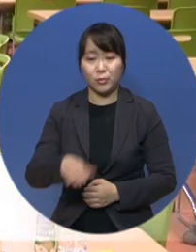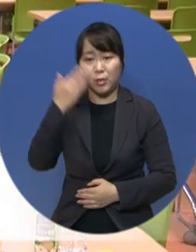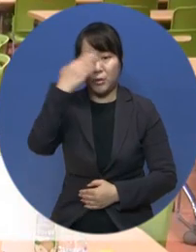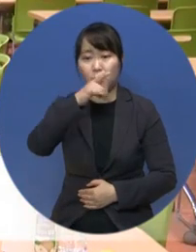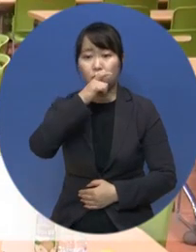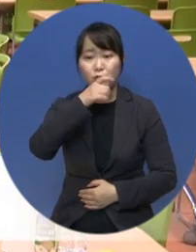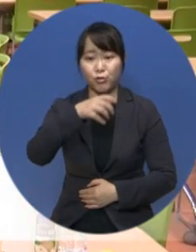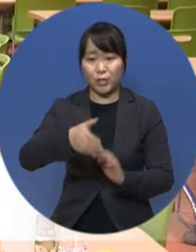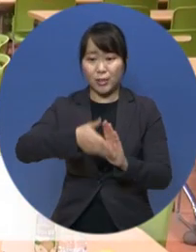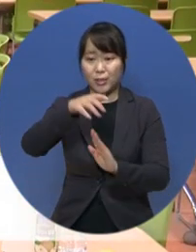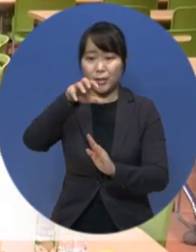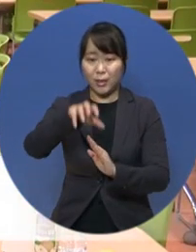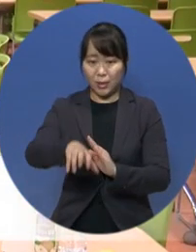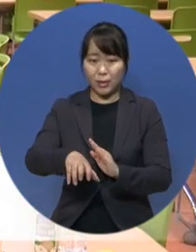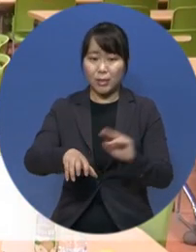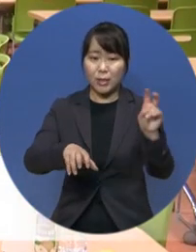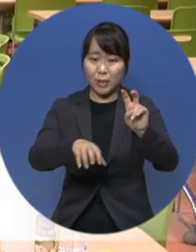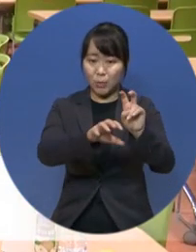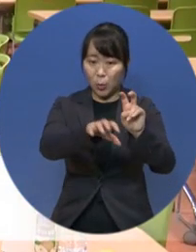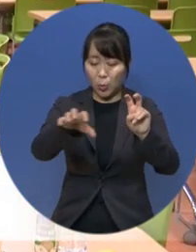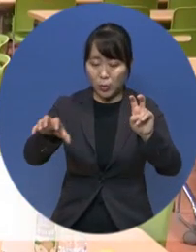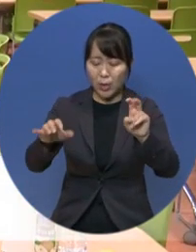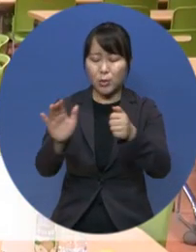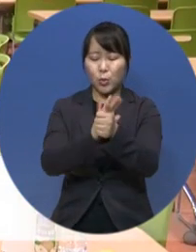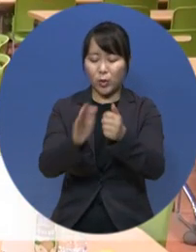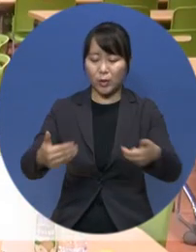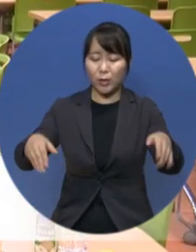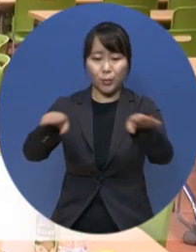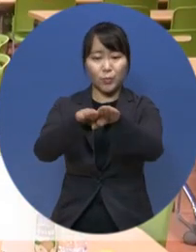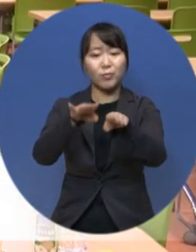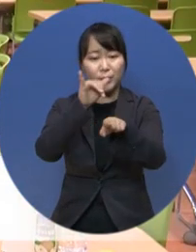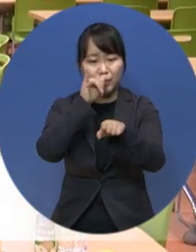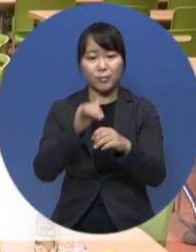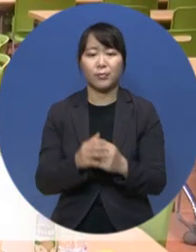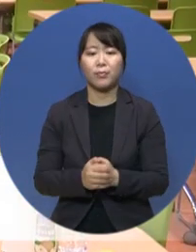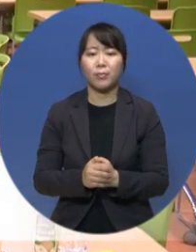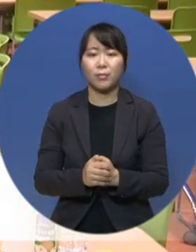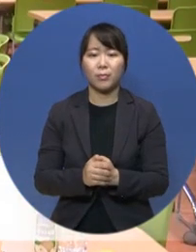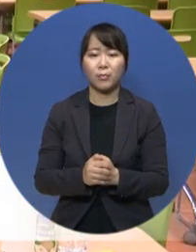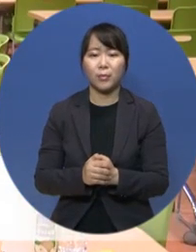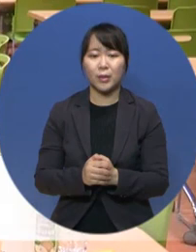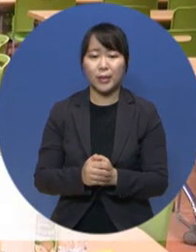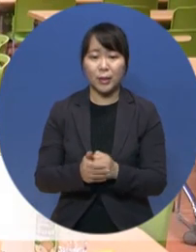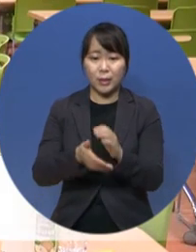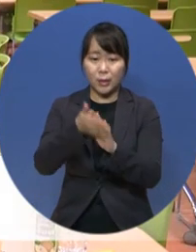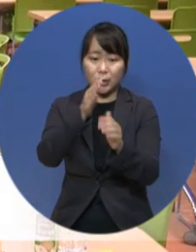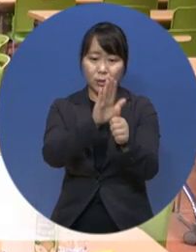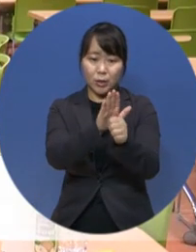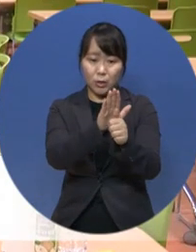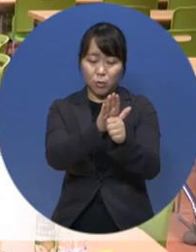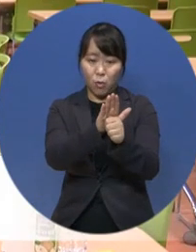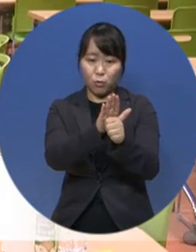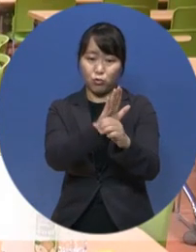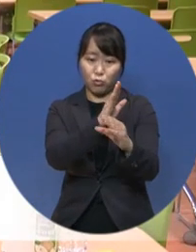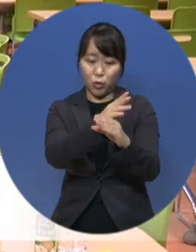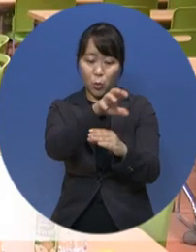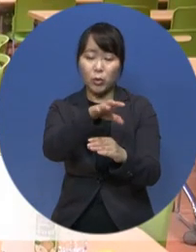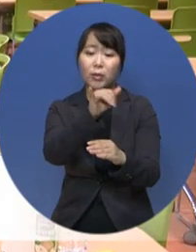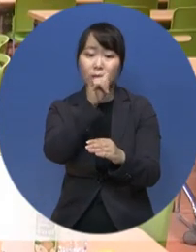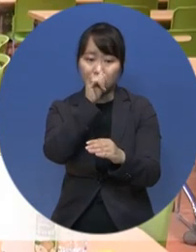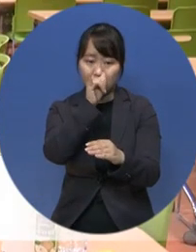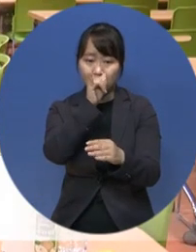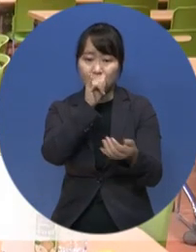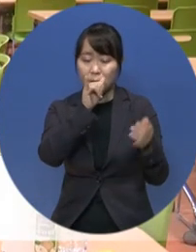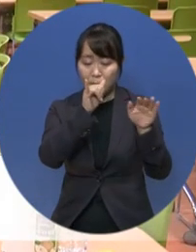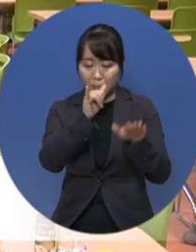약 20여 곳의 요양 시설이 있습니다 아시지 월 좀 받는